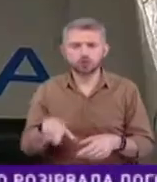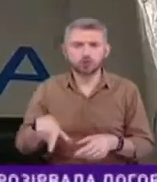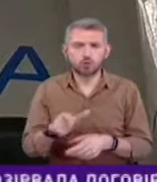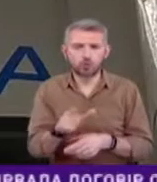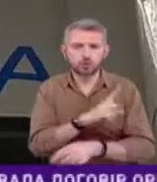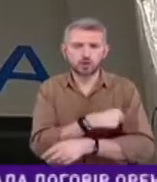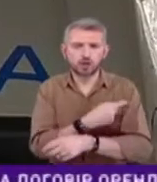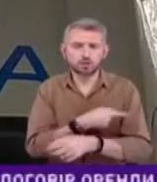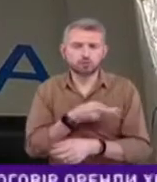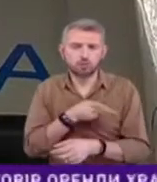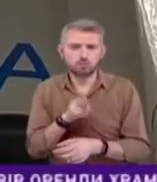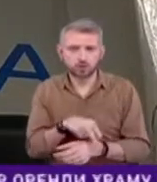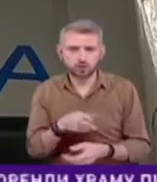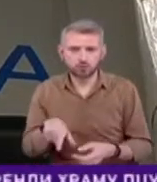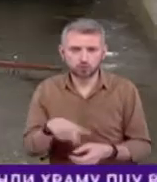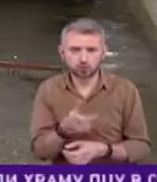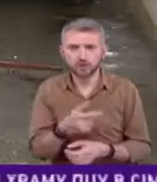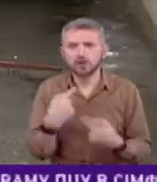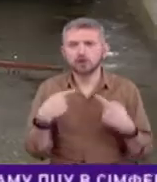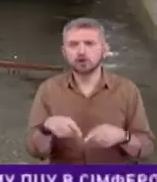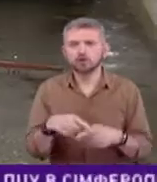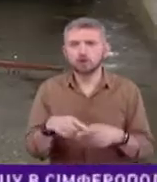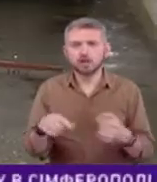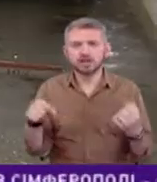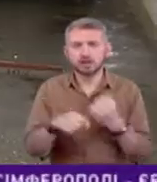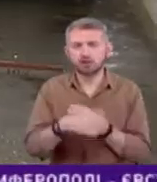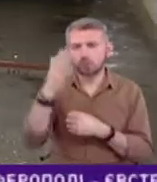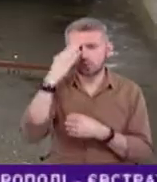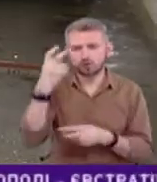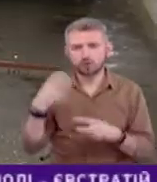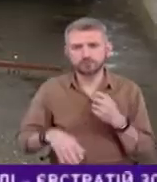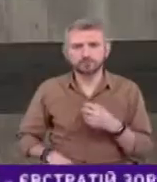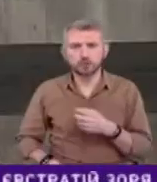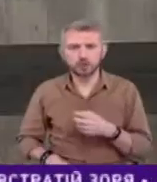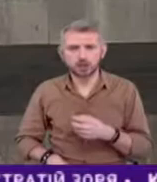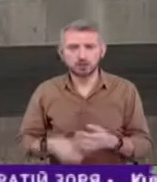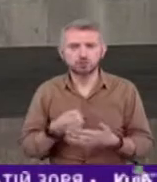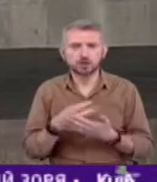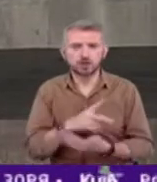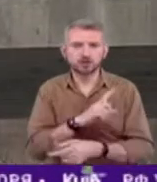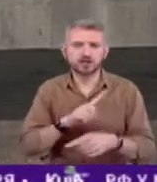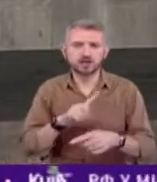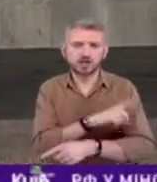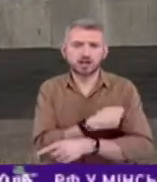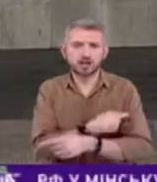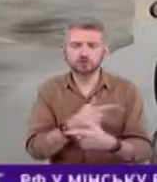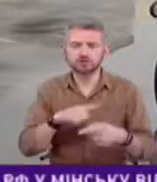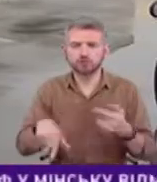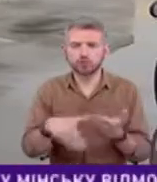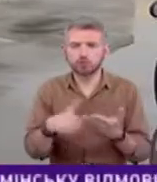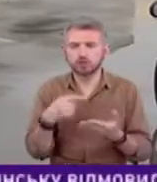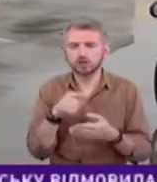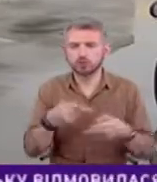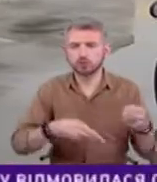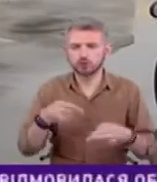швидкої померла. Іншу з травмою голови та переломом гомілки госпіталізували до лікарні швидкої допомоги, де її прооперували.